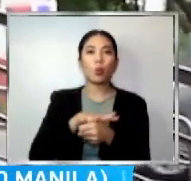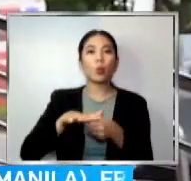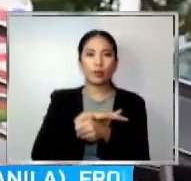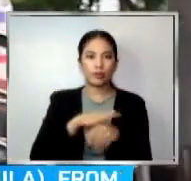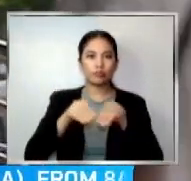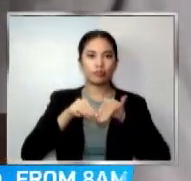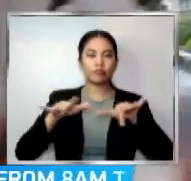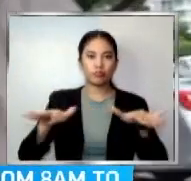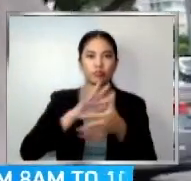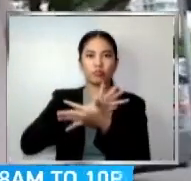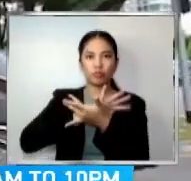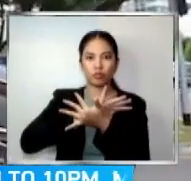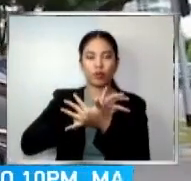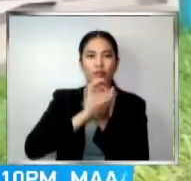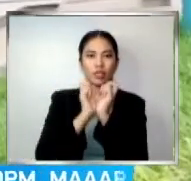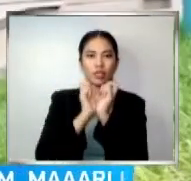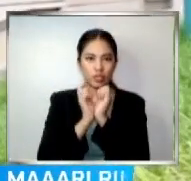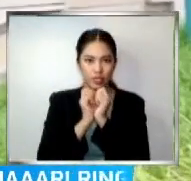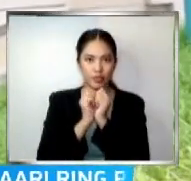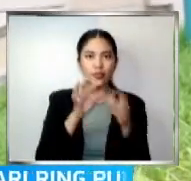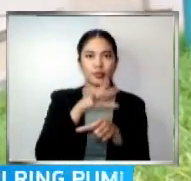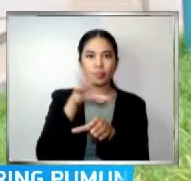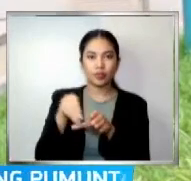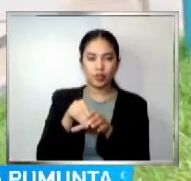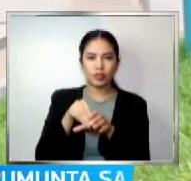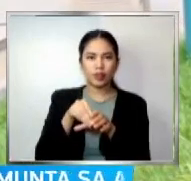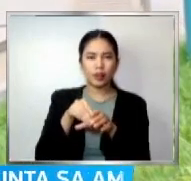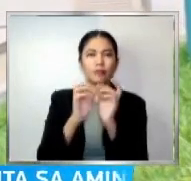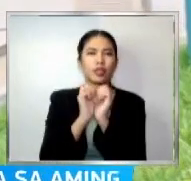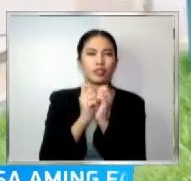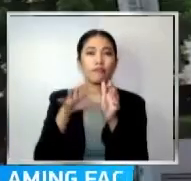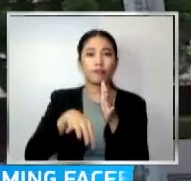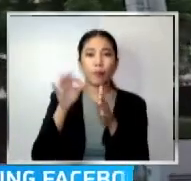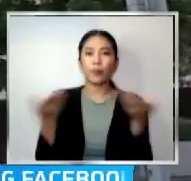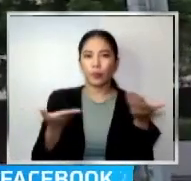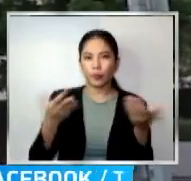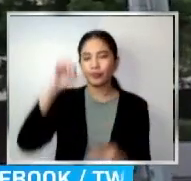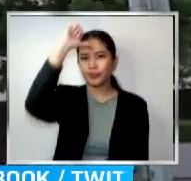coronavirus variant. Kabilang dyan ang variant na unang na-detect sa India.